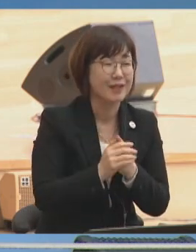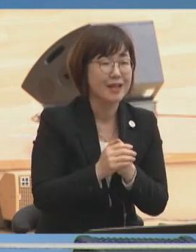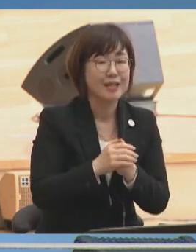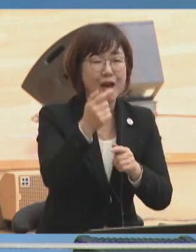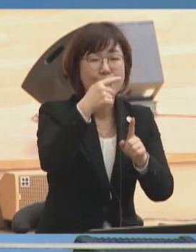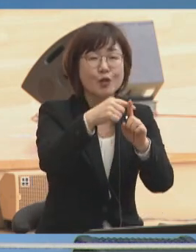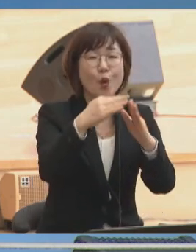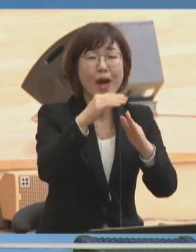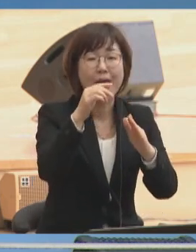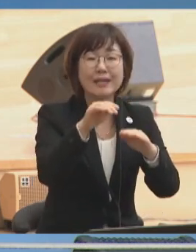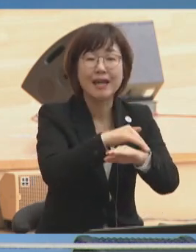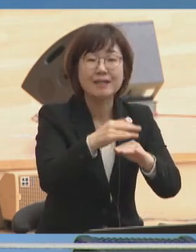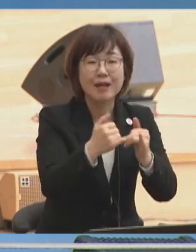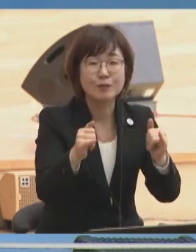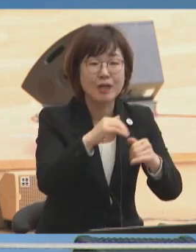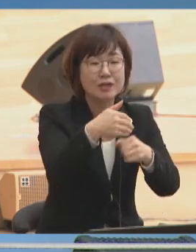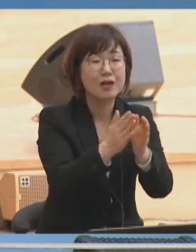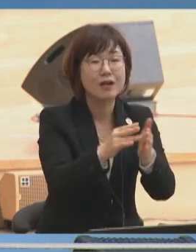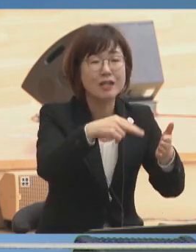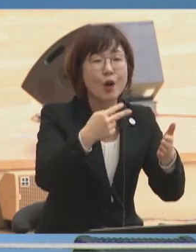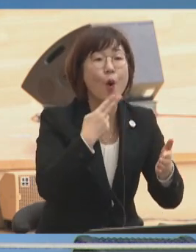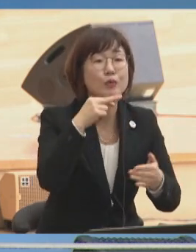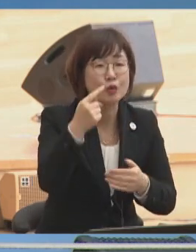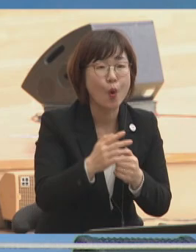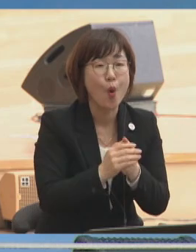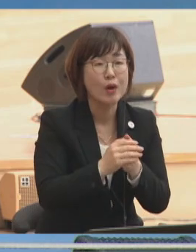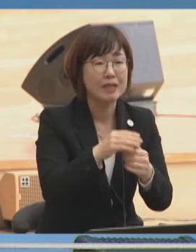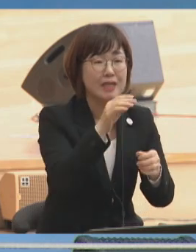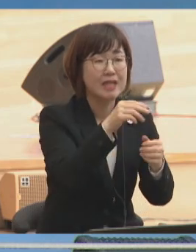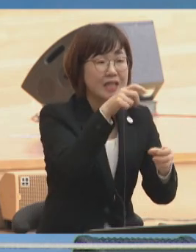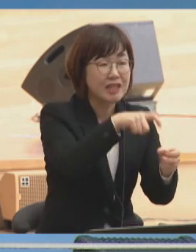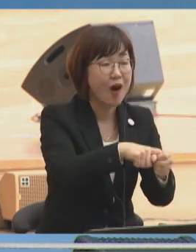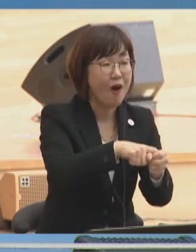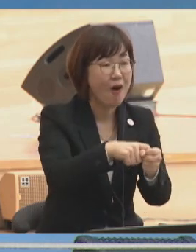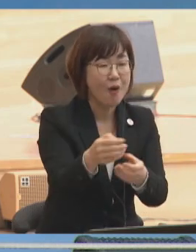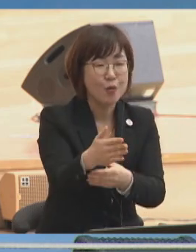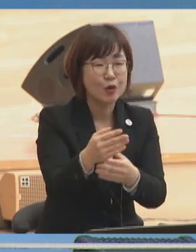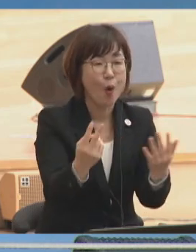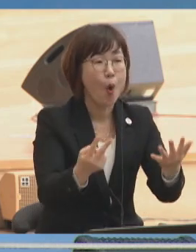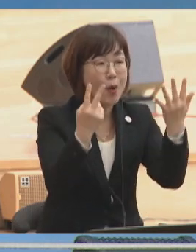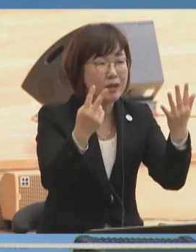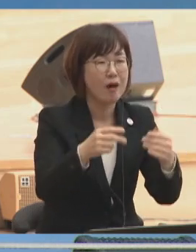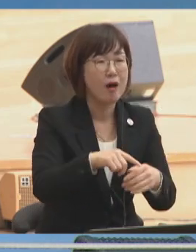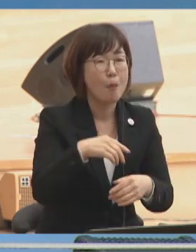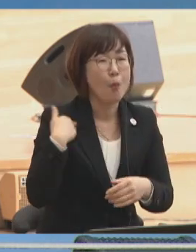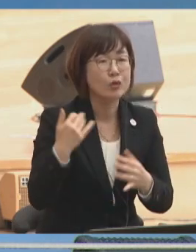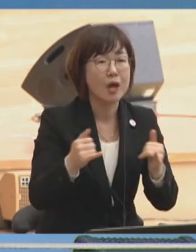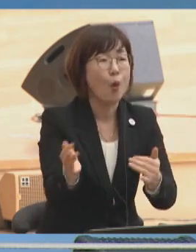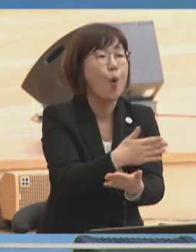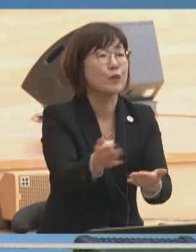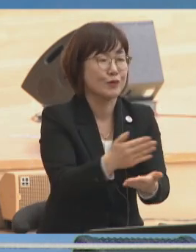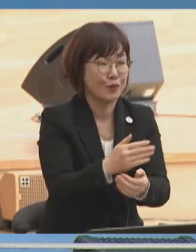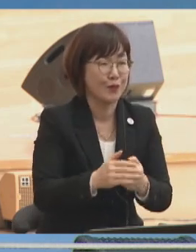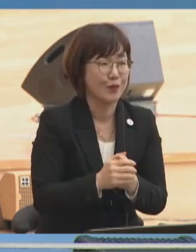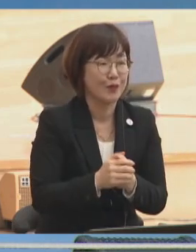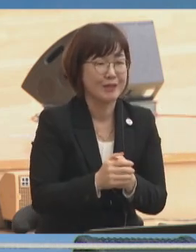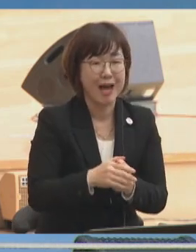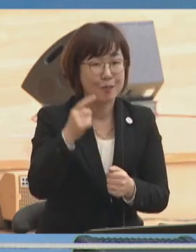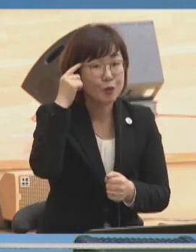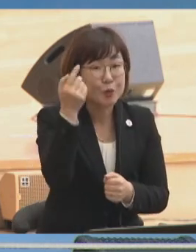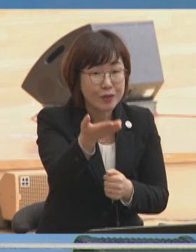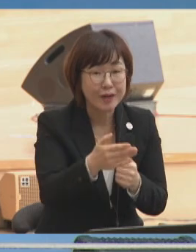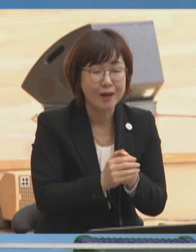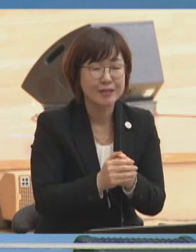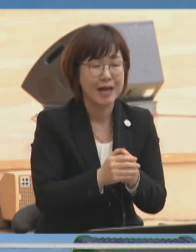성경을 잘 못 읽어도, 안 읽어도 오병이어를 모르는 사람 누가 있겠습니까? 그런데 퀴즈를 내는 거예요. 자, 여러분,